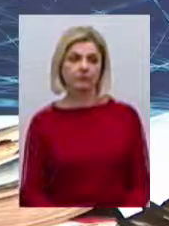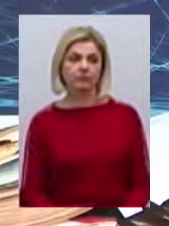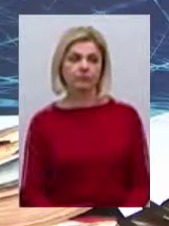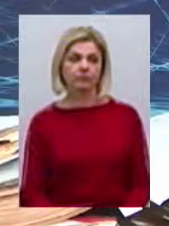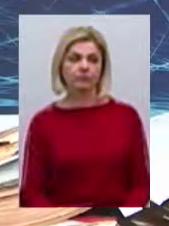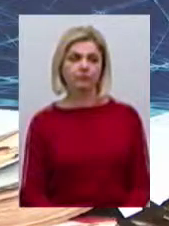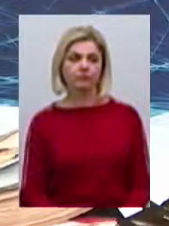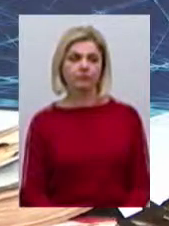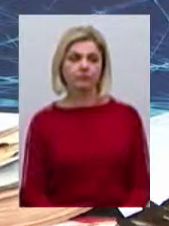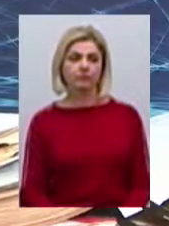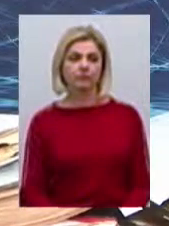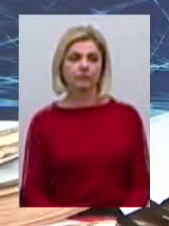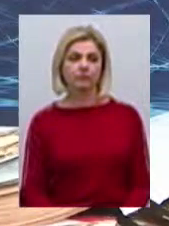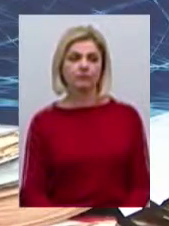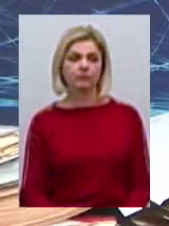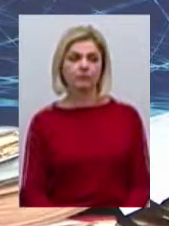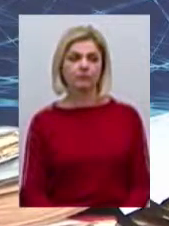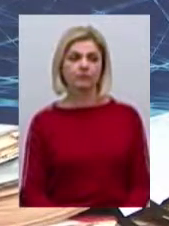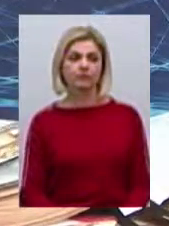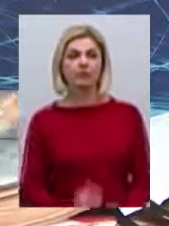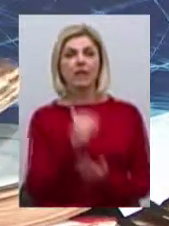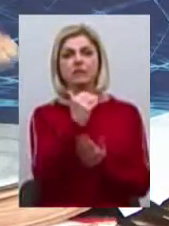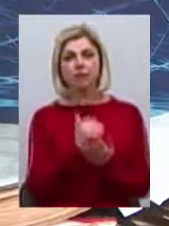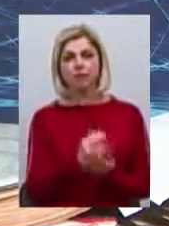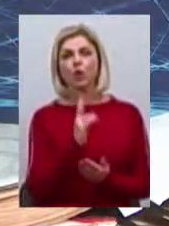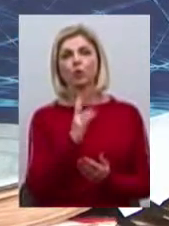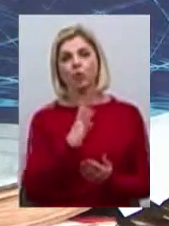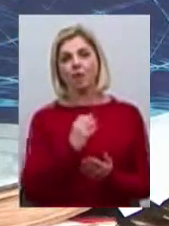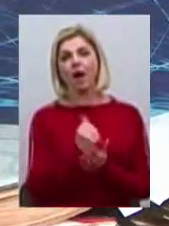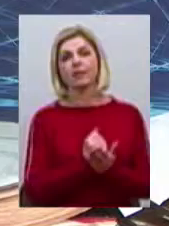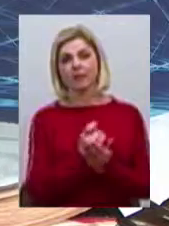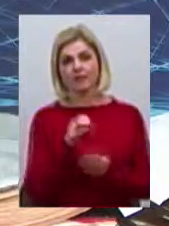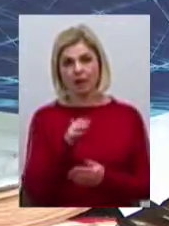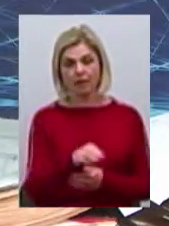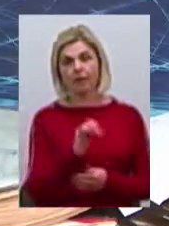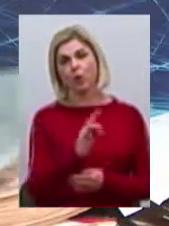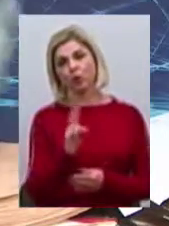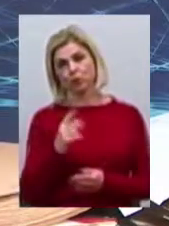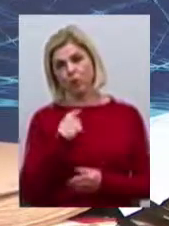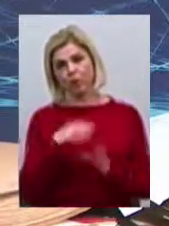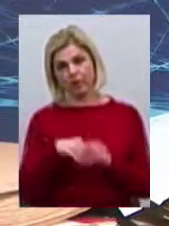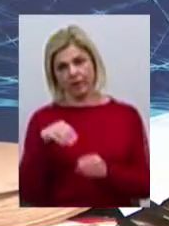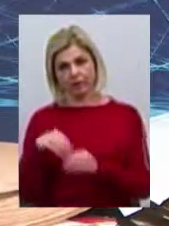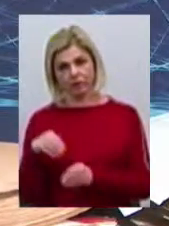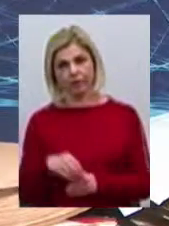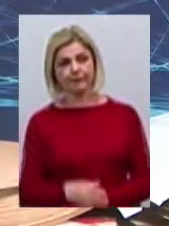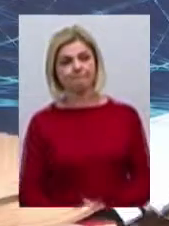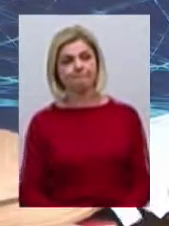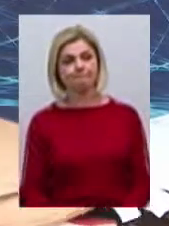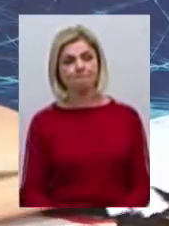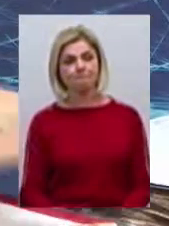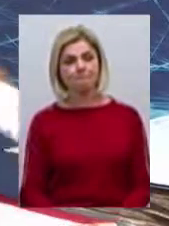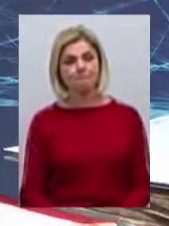тих, хто балотувався. До речі, ми тут показували їх, да? Оці списки тих, хто балотувався. Запитання. Люди могли їх